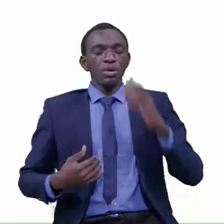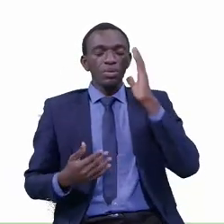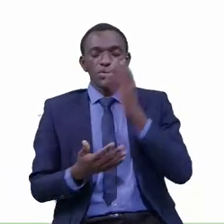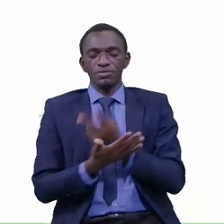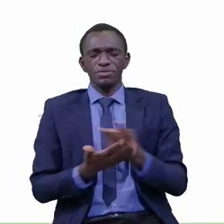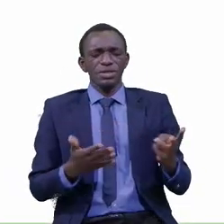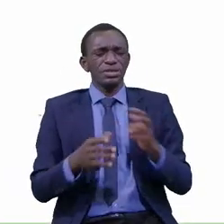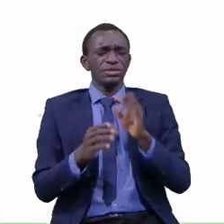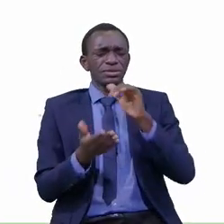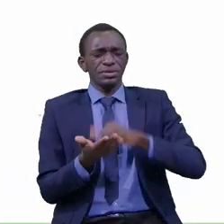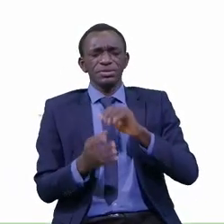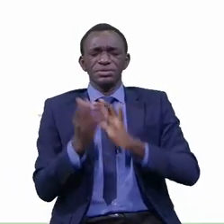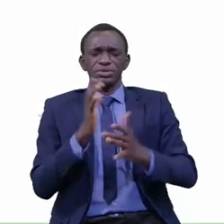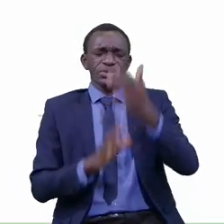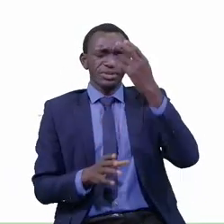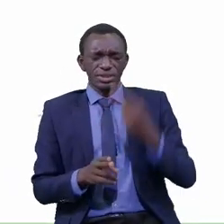plus un échec.